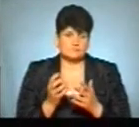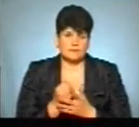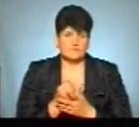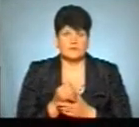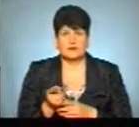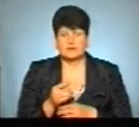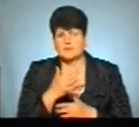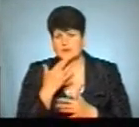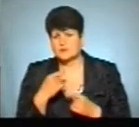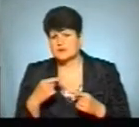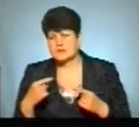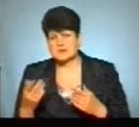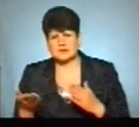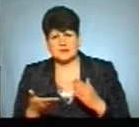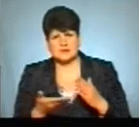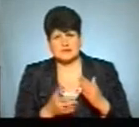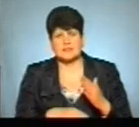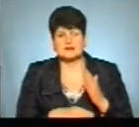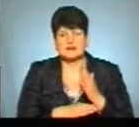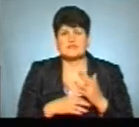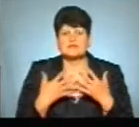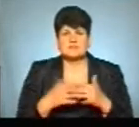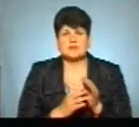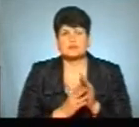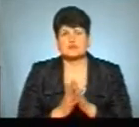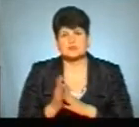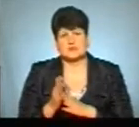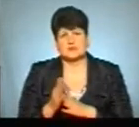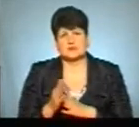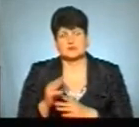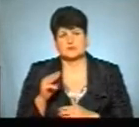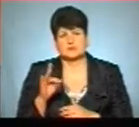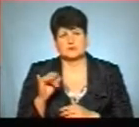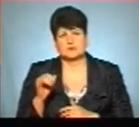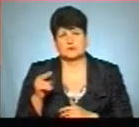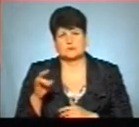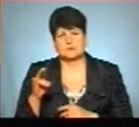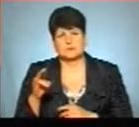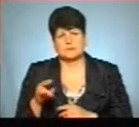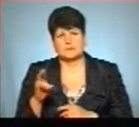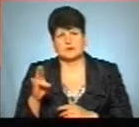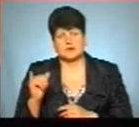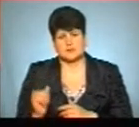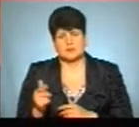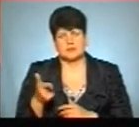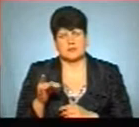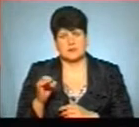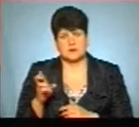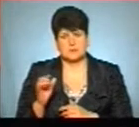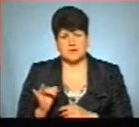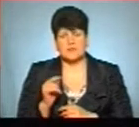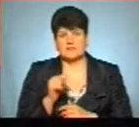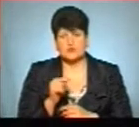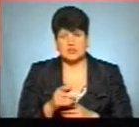масу таких зрізаних дерев, на яких вже проросли трутневі гриби. І ці гриби,